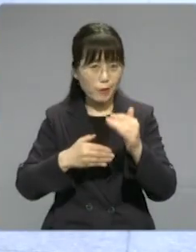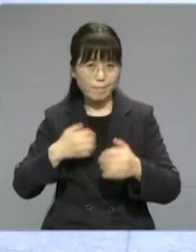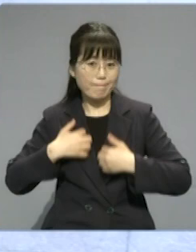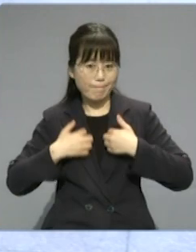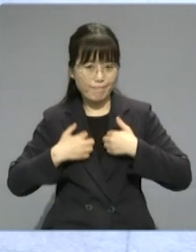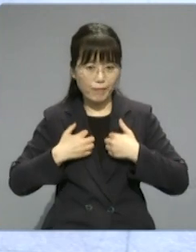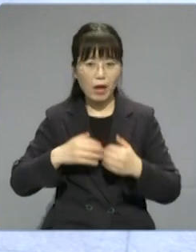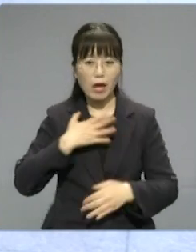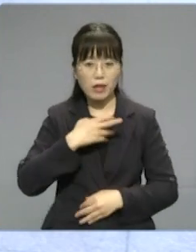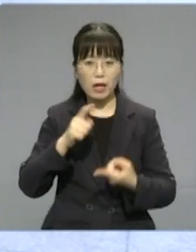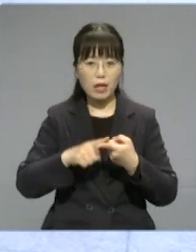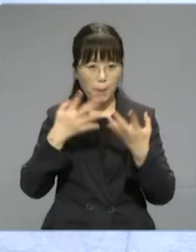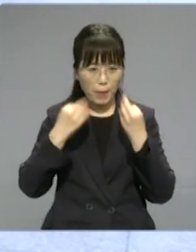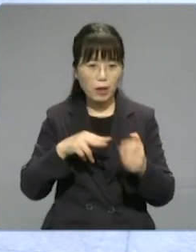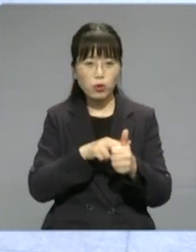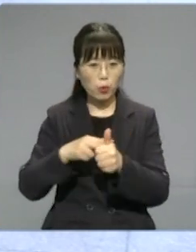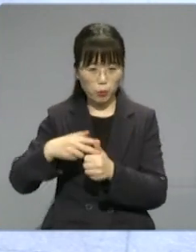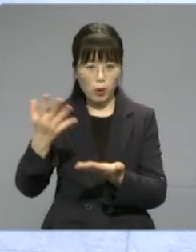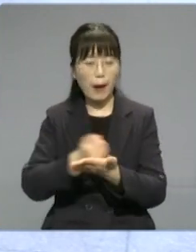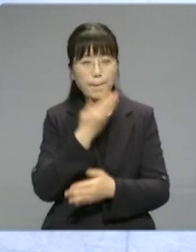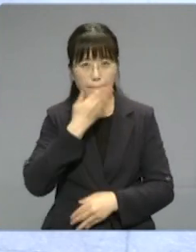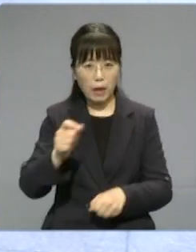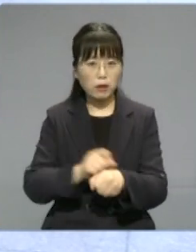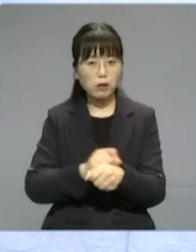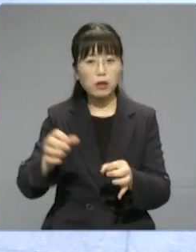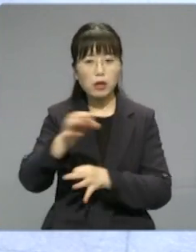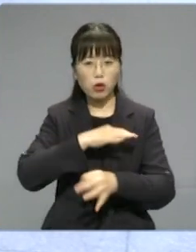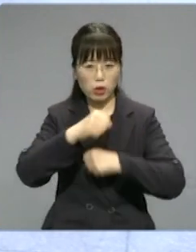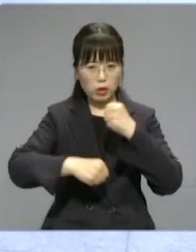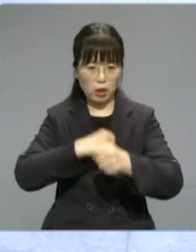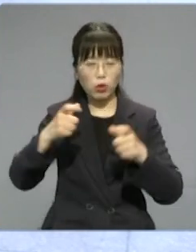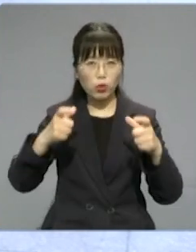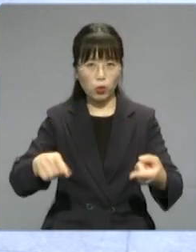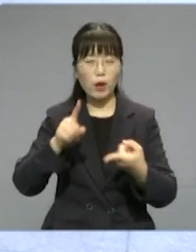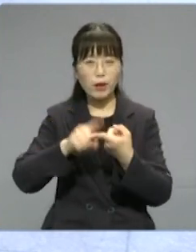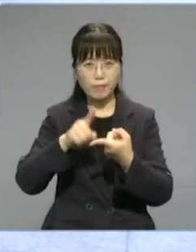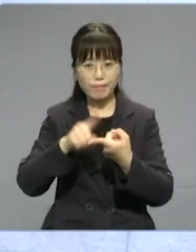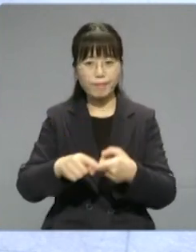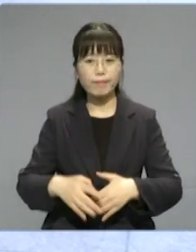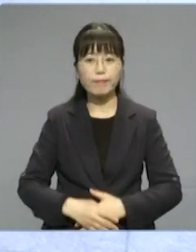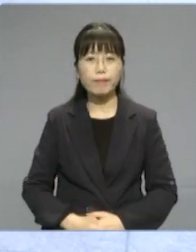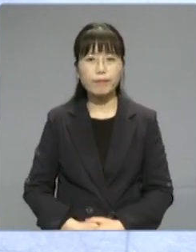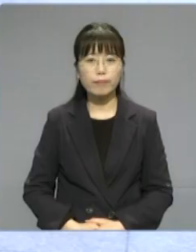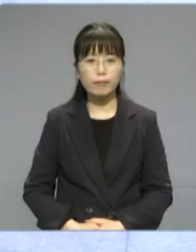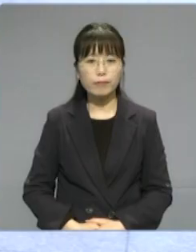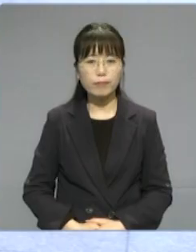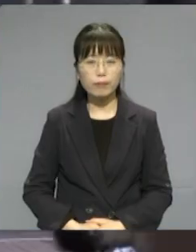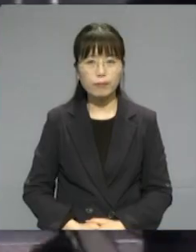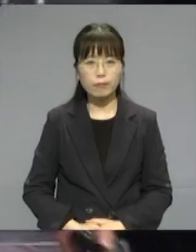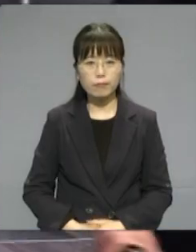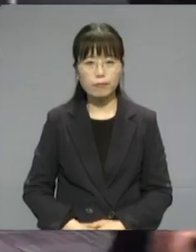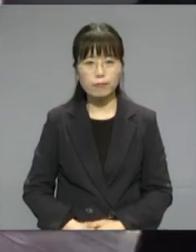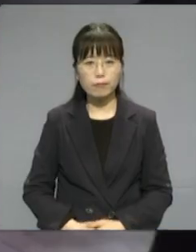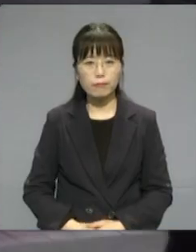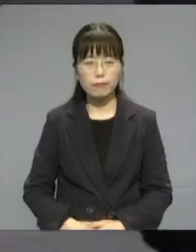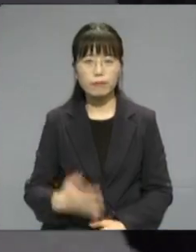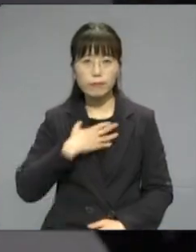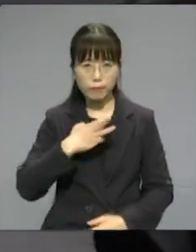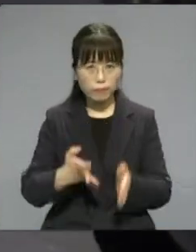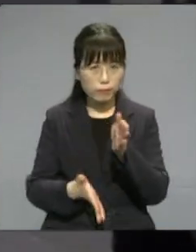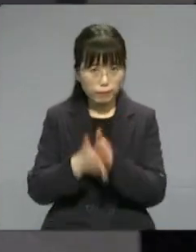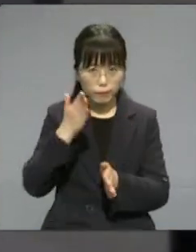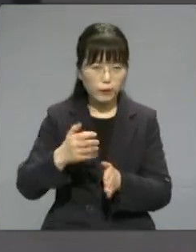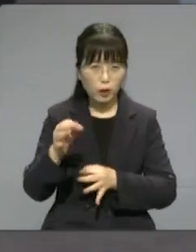I have got a lot of information about Ansan, about the place, the special economic zone.